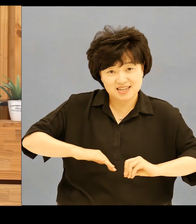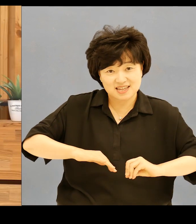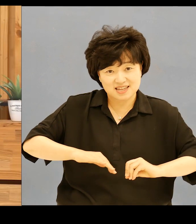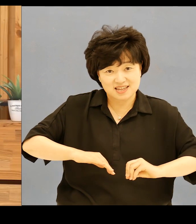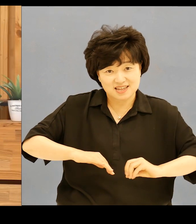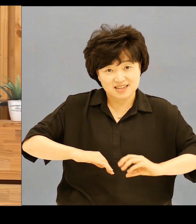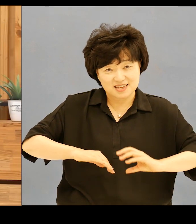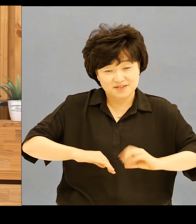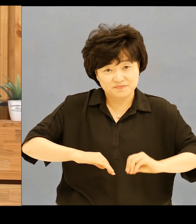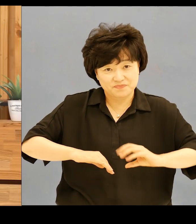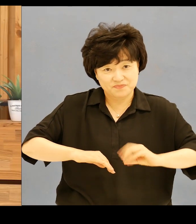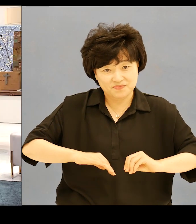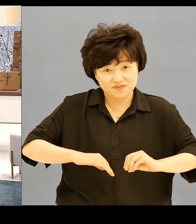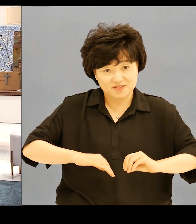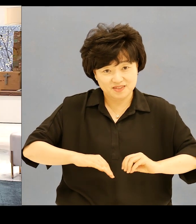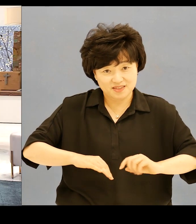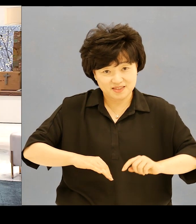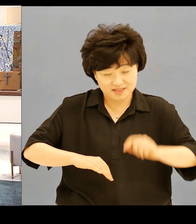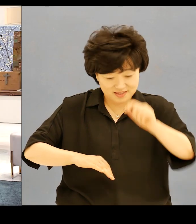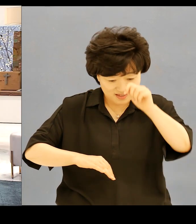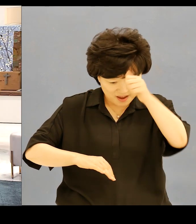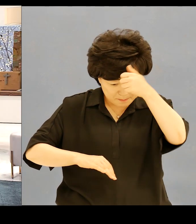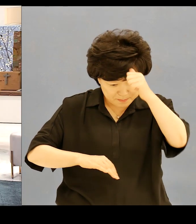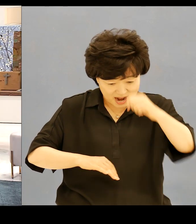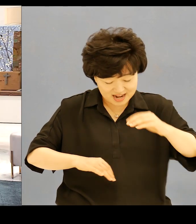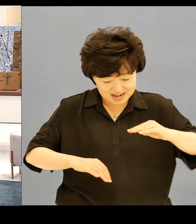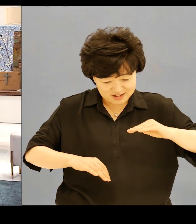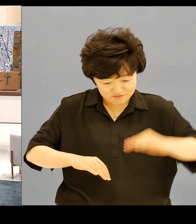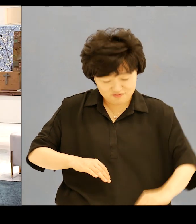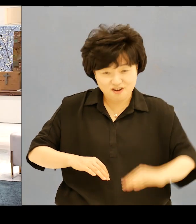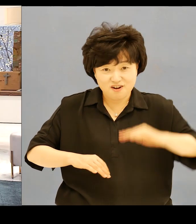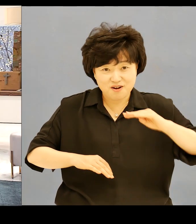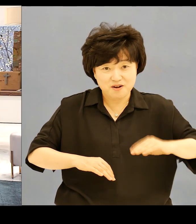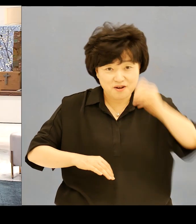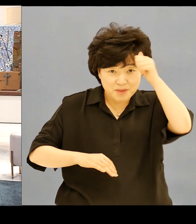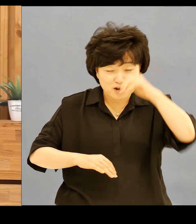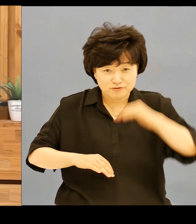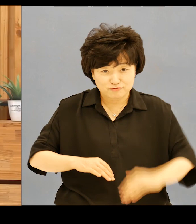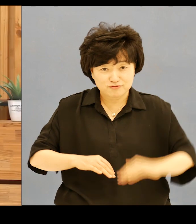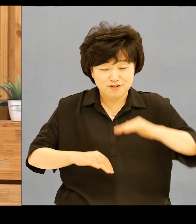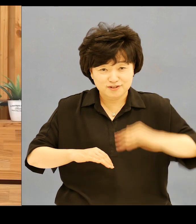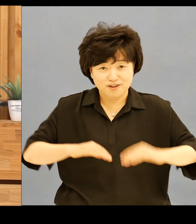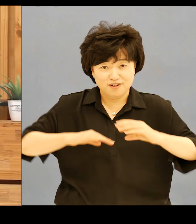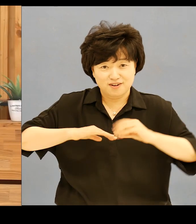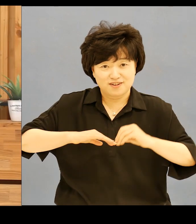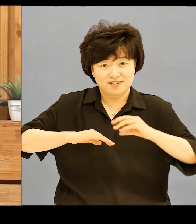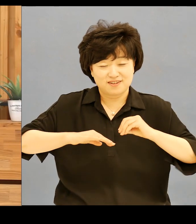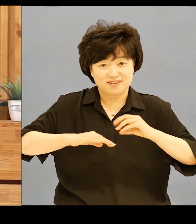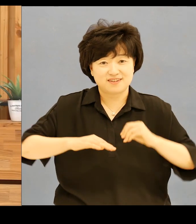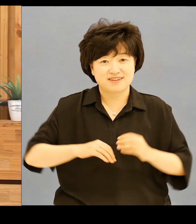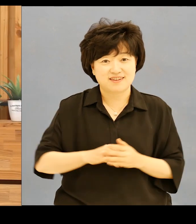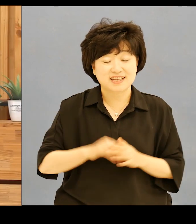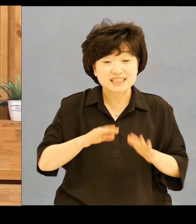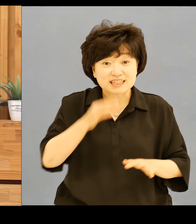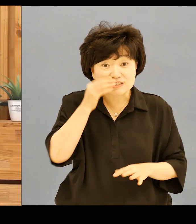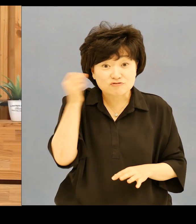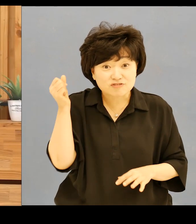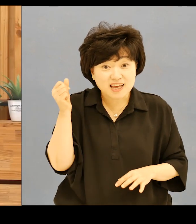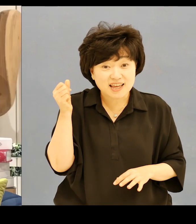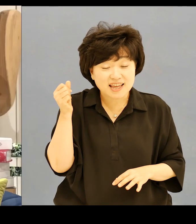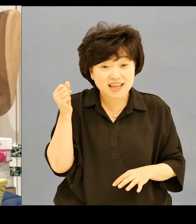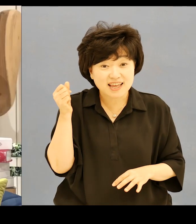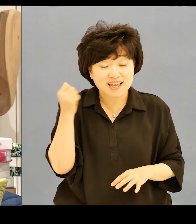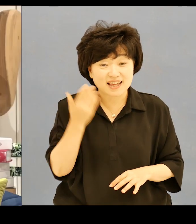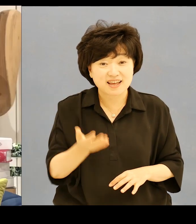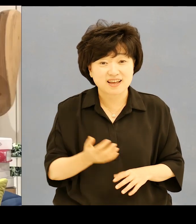깎아요. 발가락 사이에 껴서? 네, 이렇게 여기 밑에다 밟아서? 눌러가지고. 와, 대단하시다. 이제 익숙해졌어요?